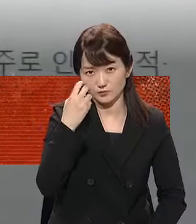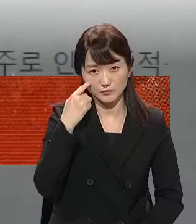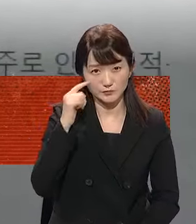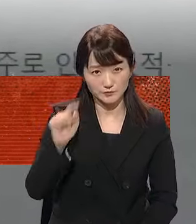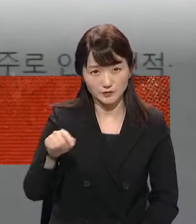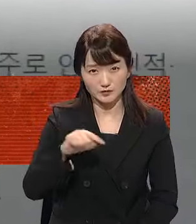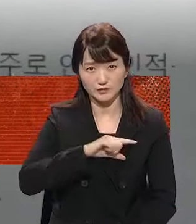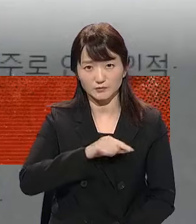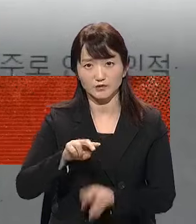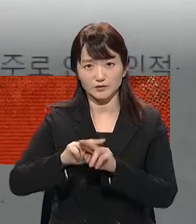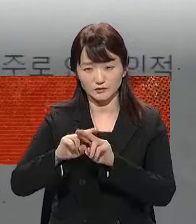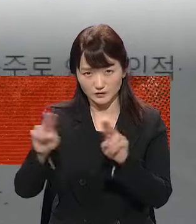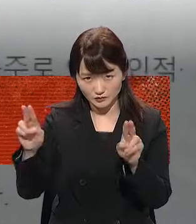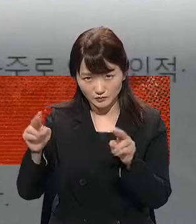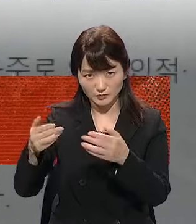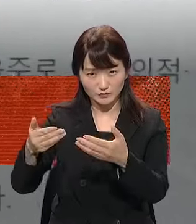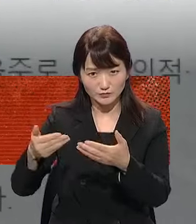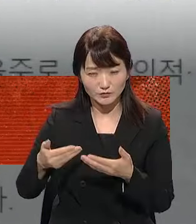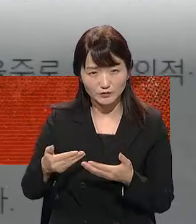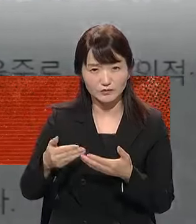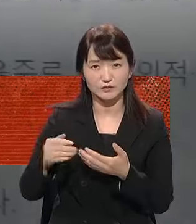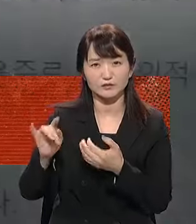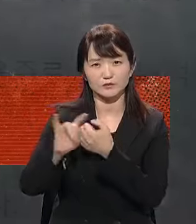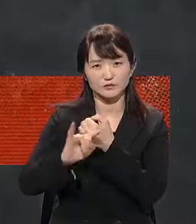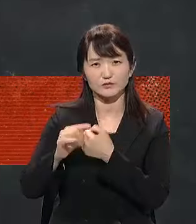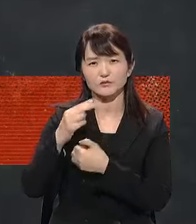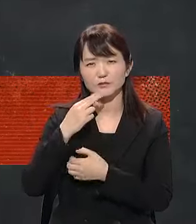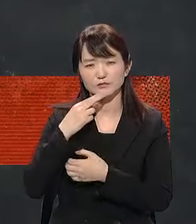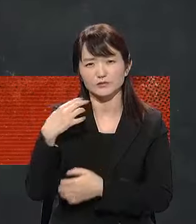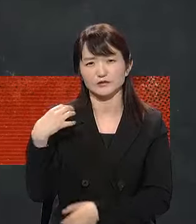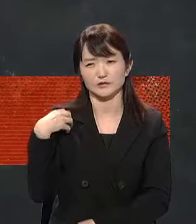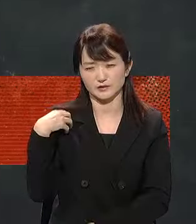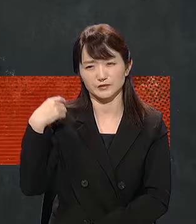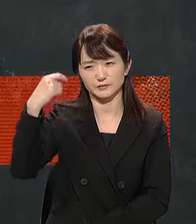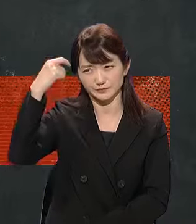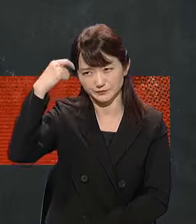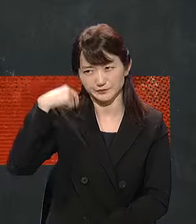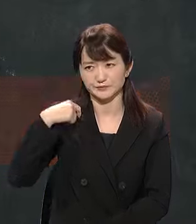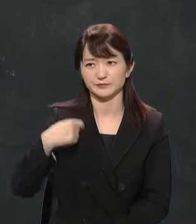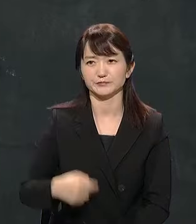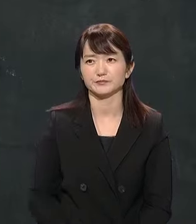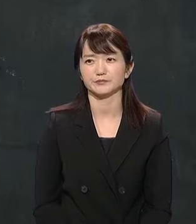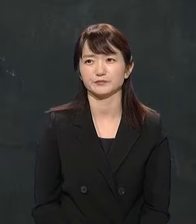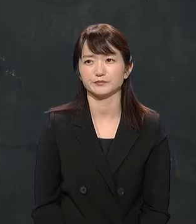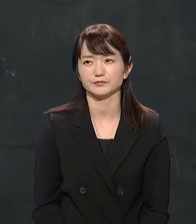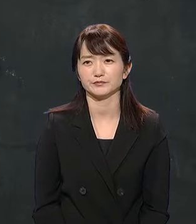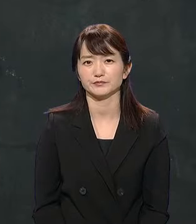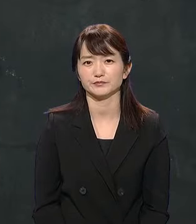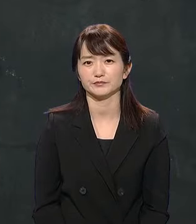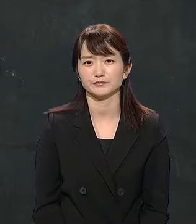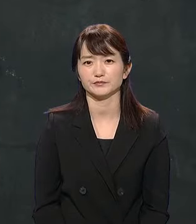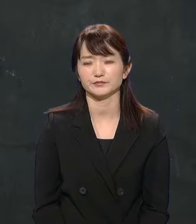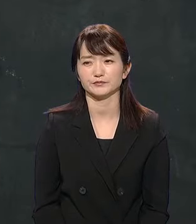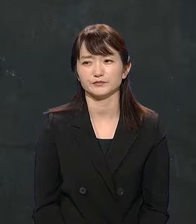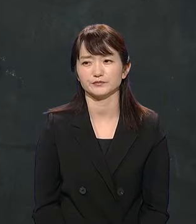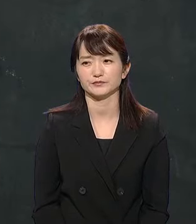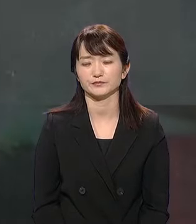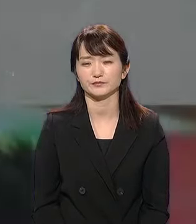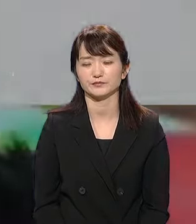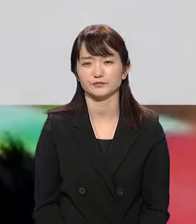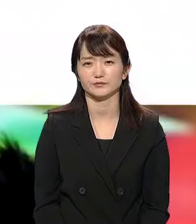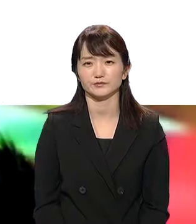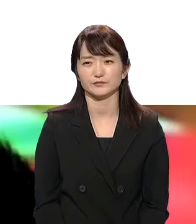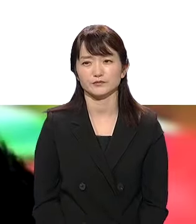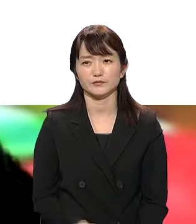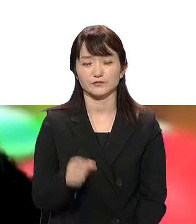받게 됐다면서 변명의 여지 없이 책임을 통감하고 있다는 입장을 밝혔습니다 자 양변호사이 벌써 3진 아웃입니다 아웃